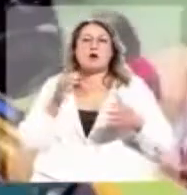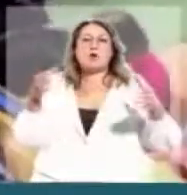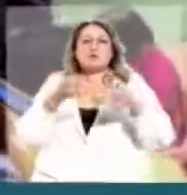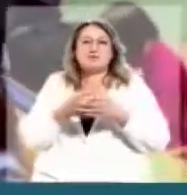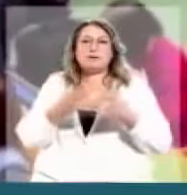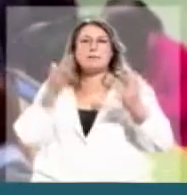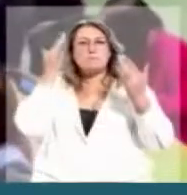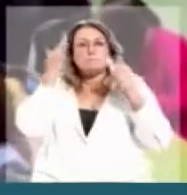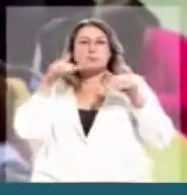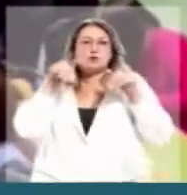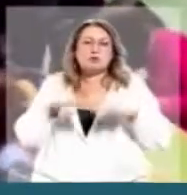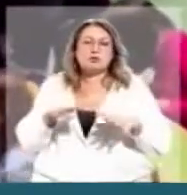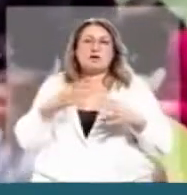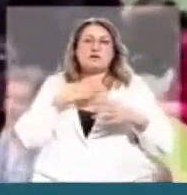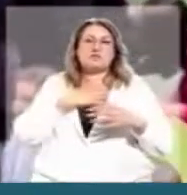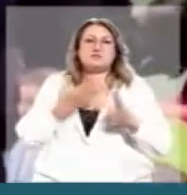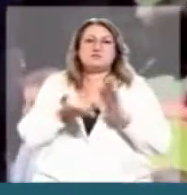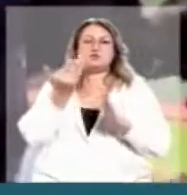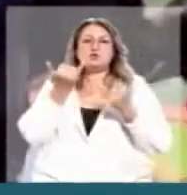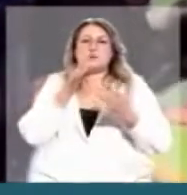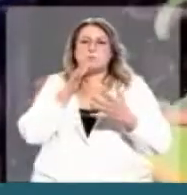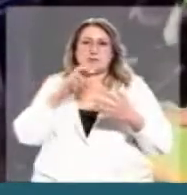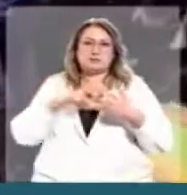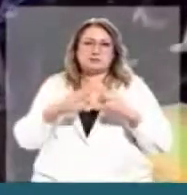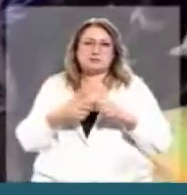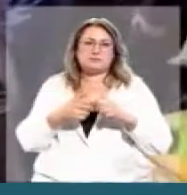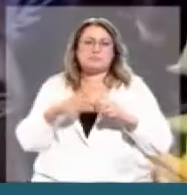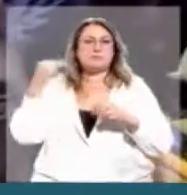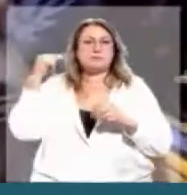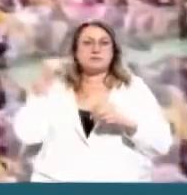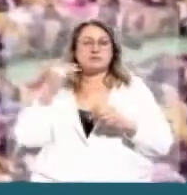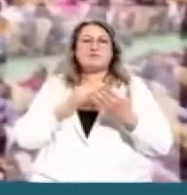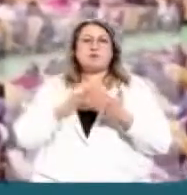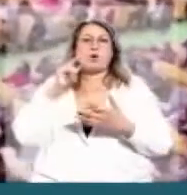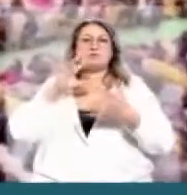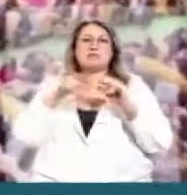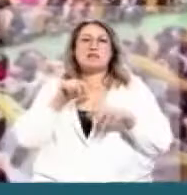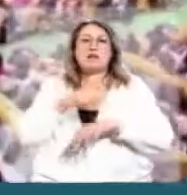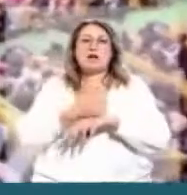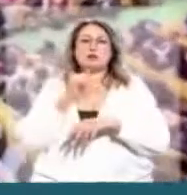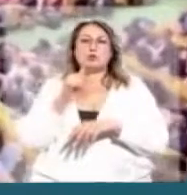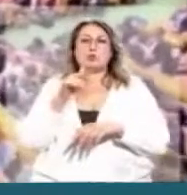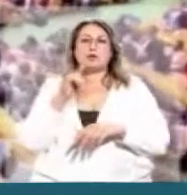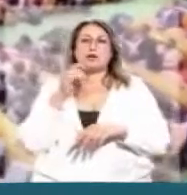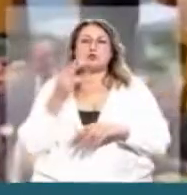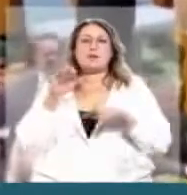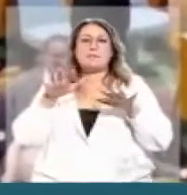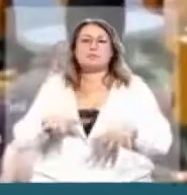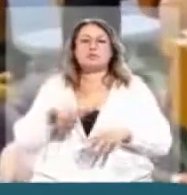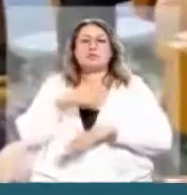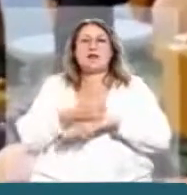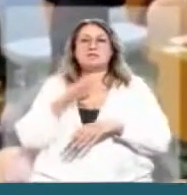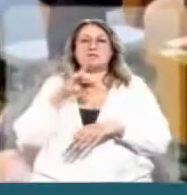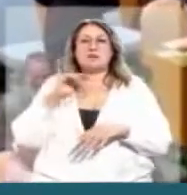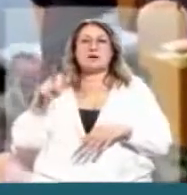коллективных подходов к решению насущных вызовов современности. Президент высоко оценил лидерство Антонио Гутерриша на посту генерального